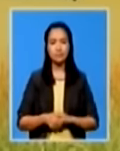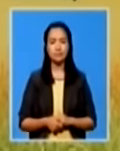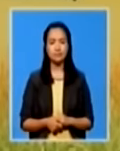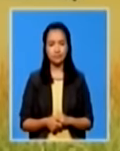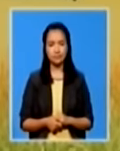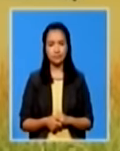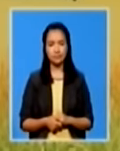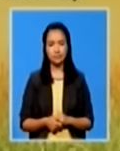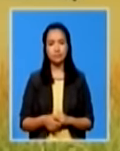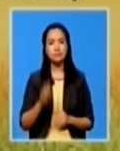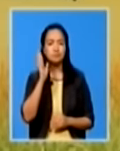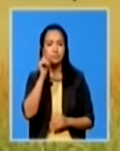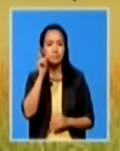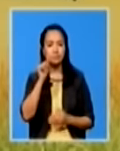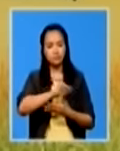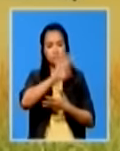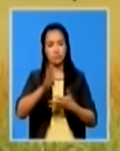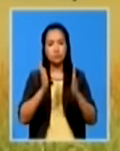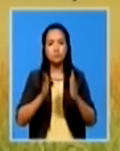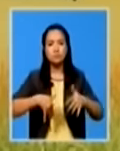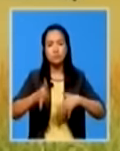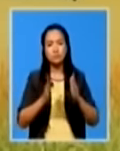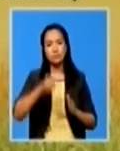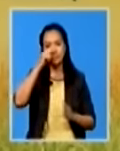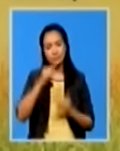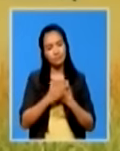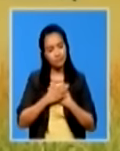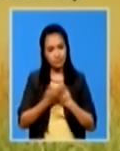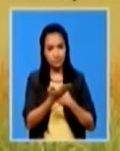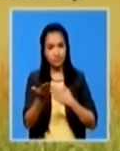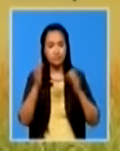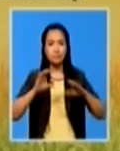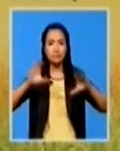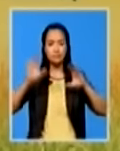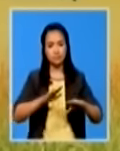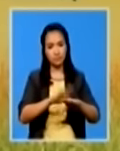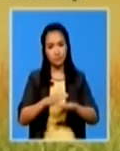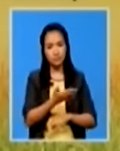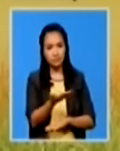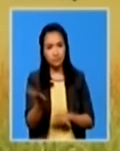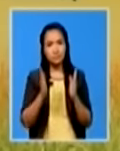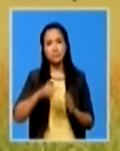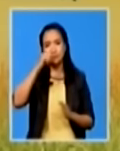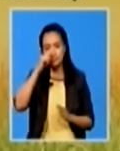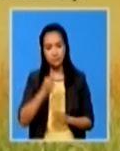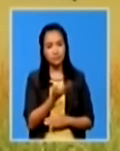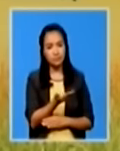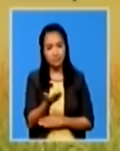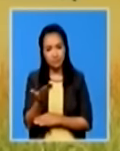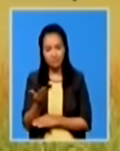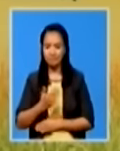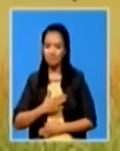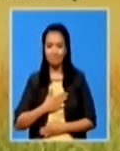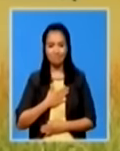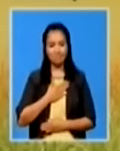สวัสดีครับพ่อแม่พี่น้องชาวไทยที่รักทุกท่านรัฐบาลขอเชิญชวนพระสงฆ์นิกรชาวไทยทุกหมู่เหล่าร่วมภาค